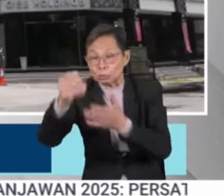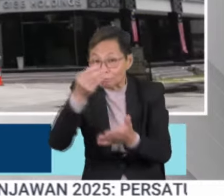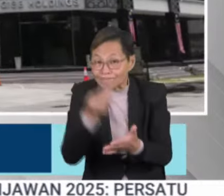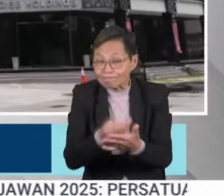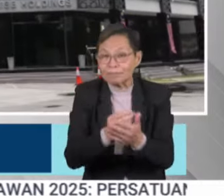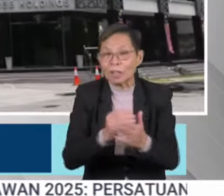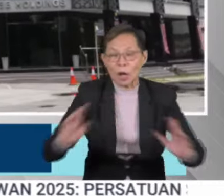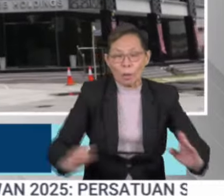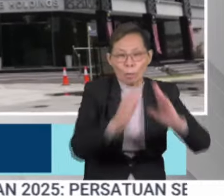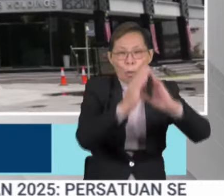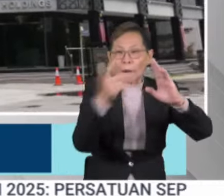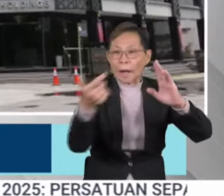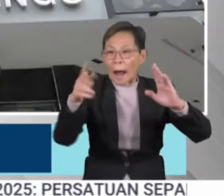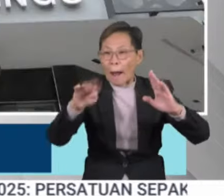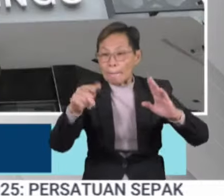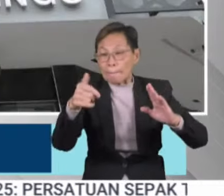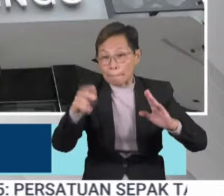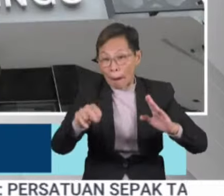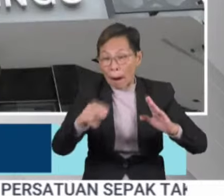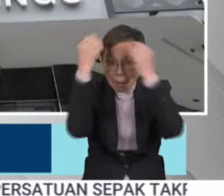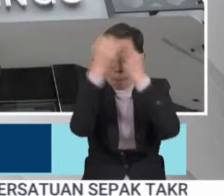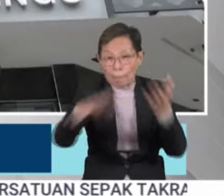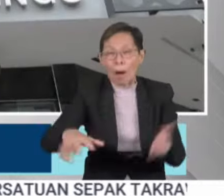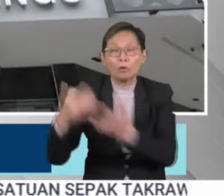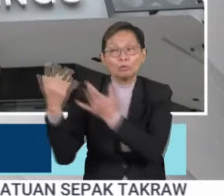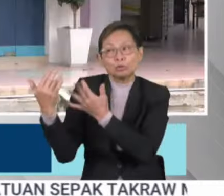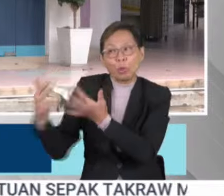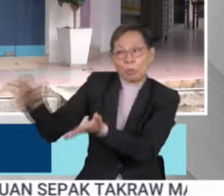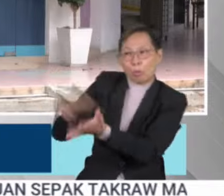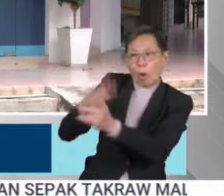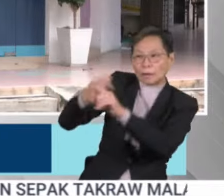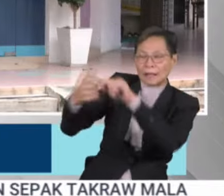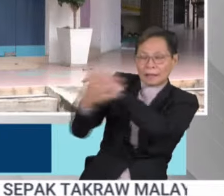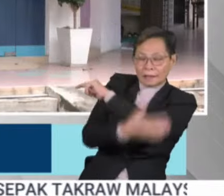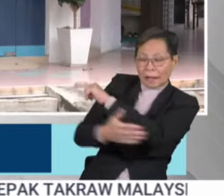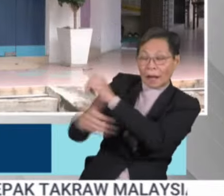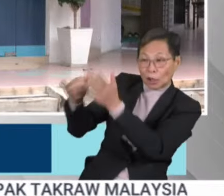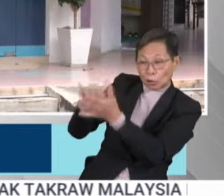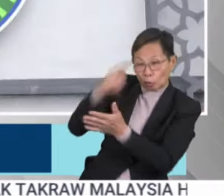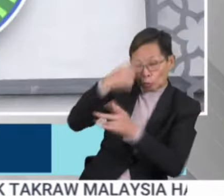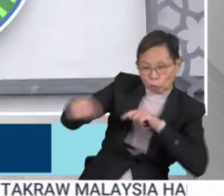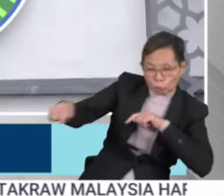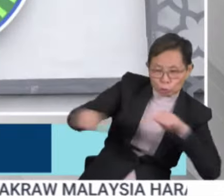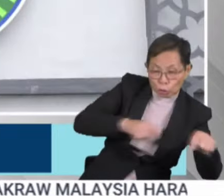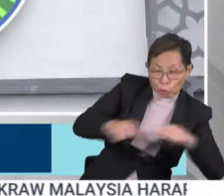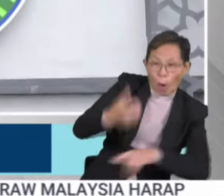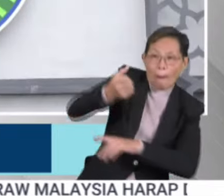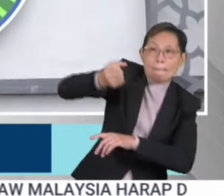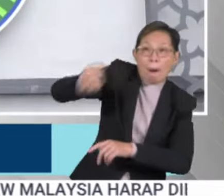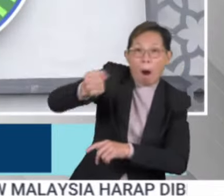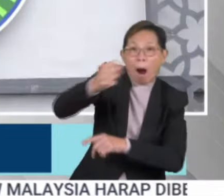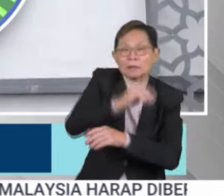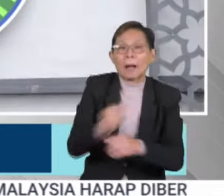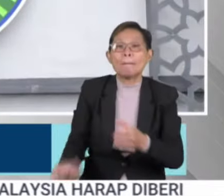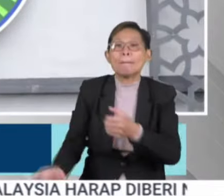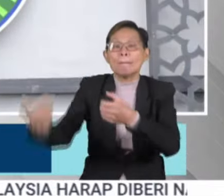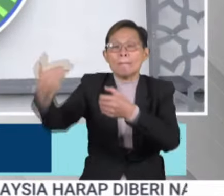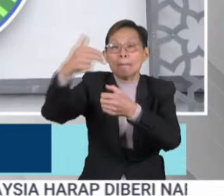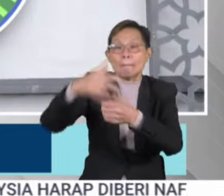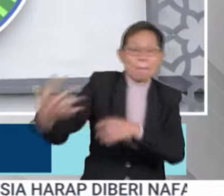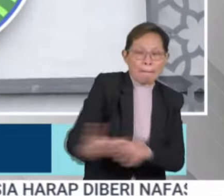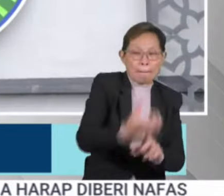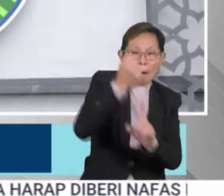RM52.4 juta. Bukit Aman memaklumkan masih menunggu pengesahan terbabit dari negara terlibat bagi tindakan pembekuan dan penyitaan di bawah